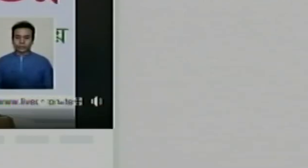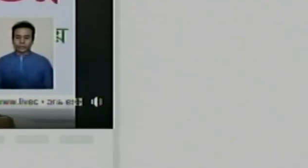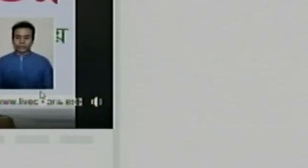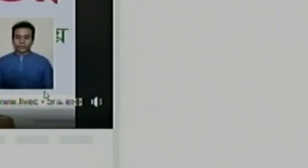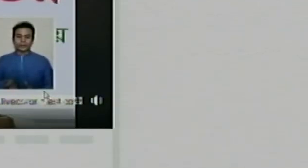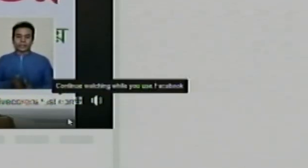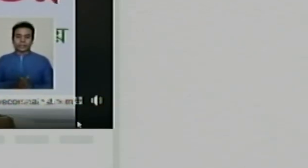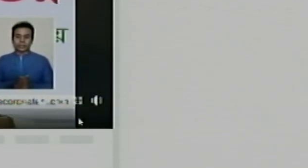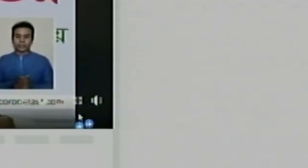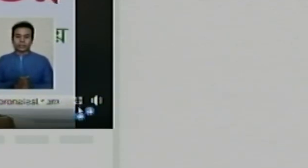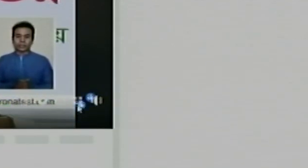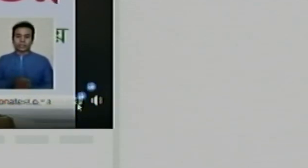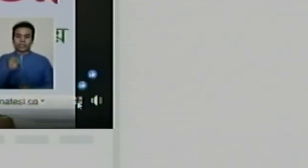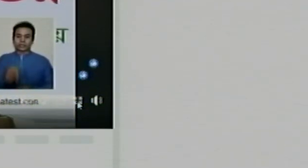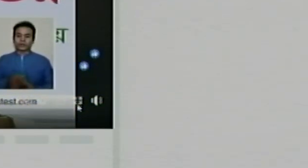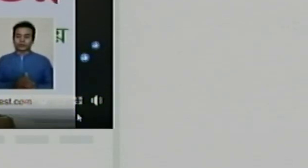সামনে তুলে ধরতে চাই।